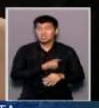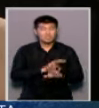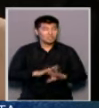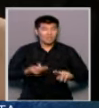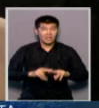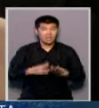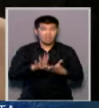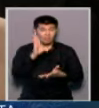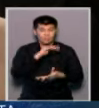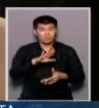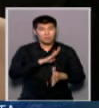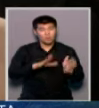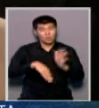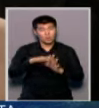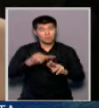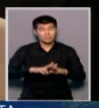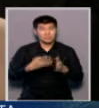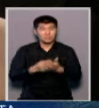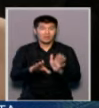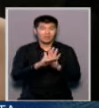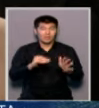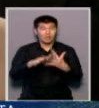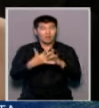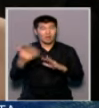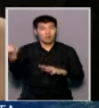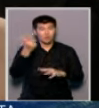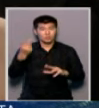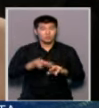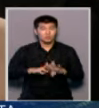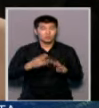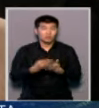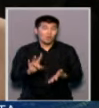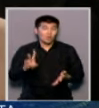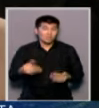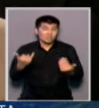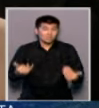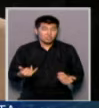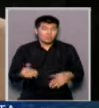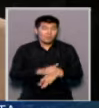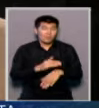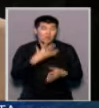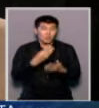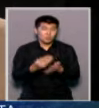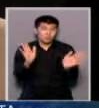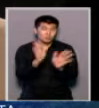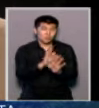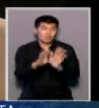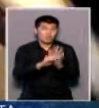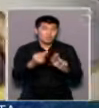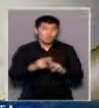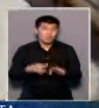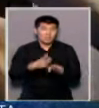этом. Может, было бы лучше, если бы я выбрал сельскохозяйственную отрасль. Но сейчас я благодарен судьбе за то, что